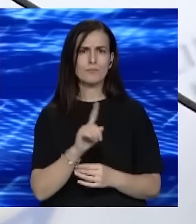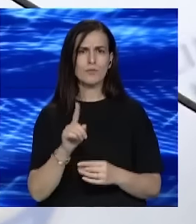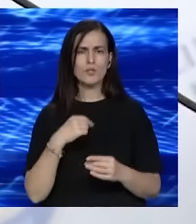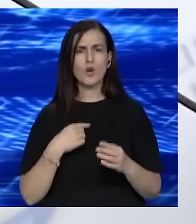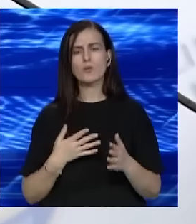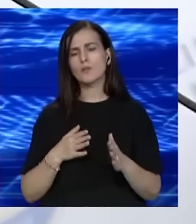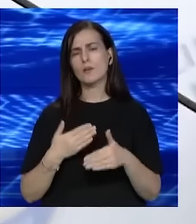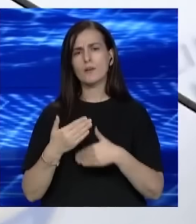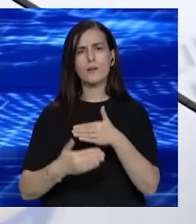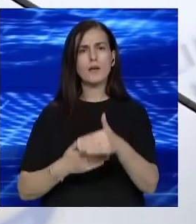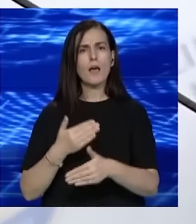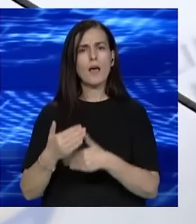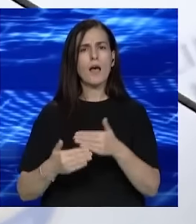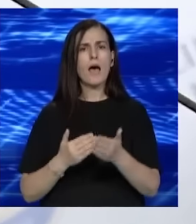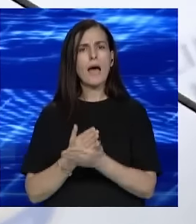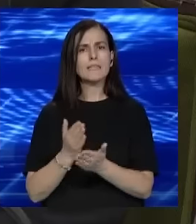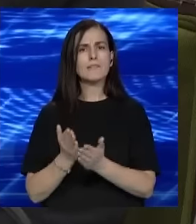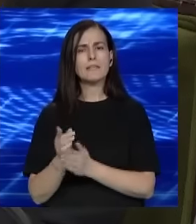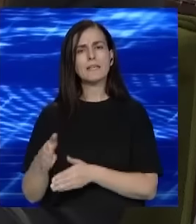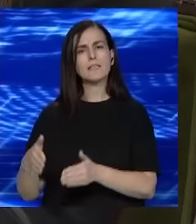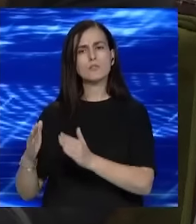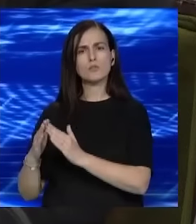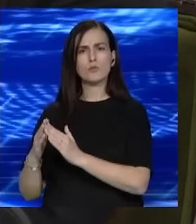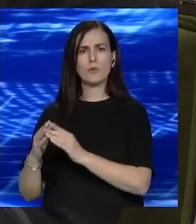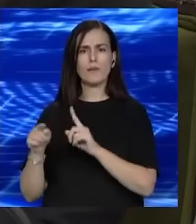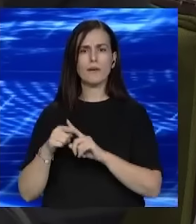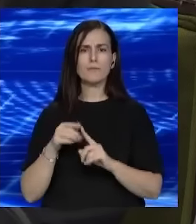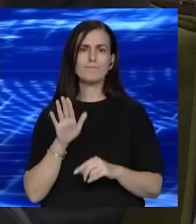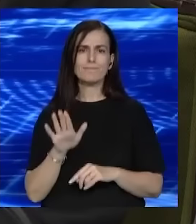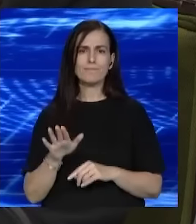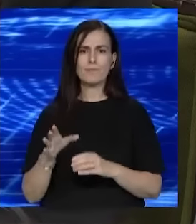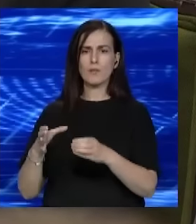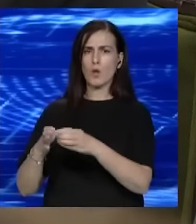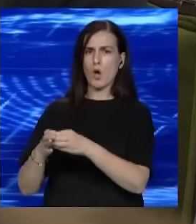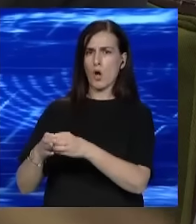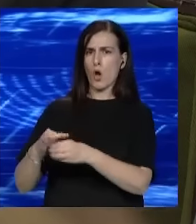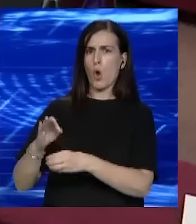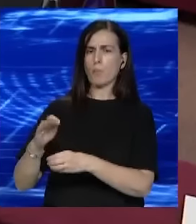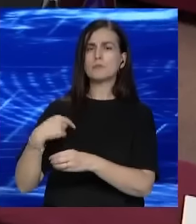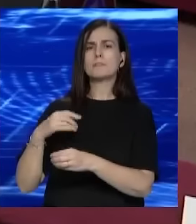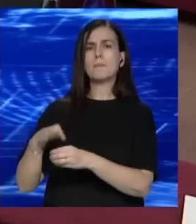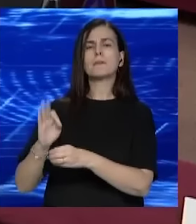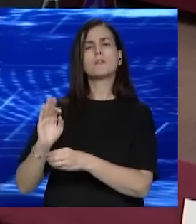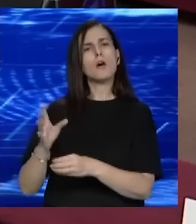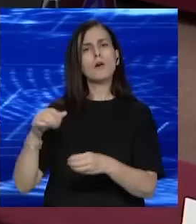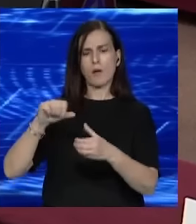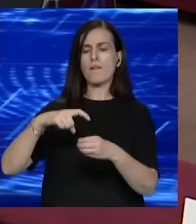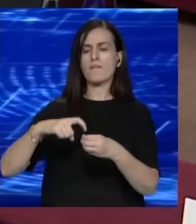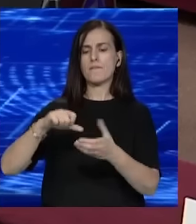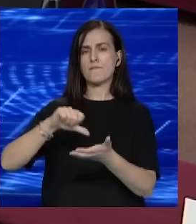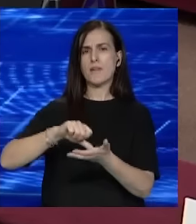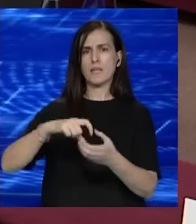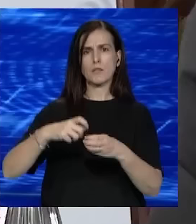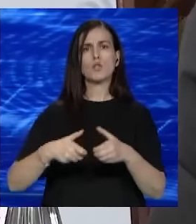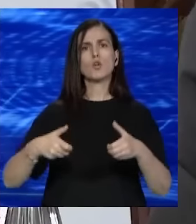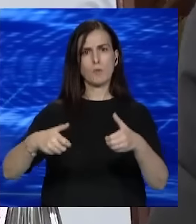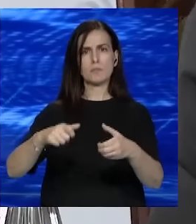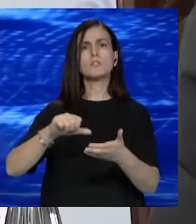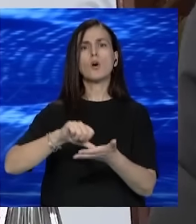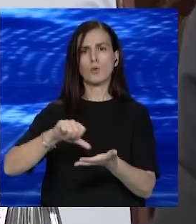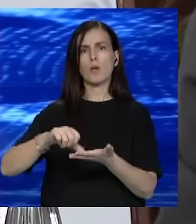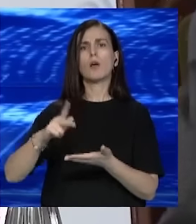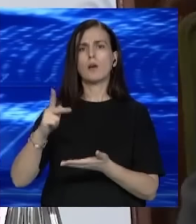në veprimtarinë e institucioneve të pavarura. Opozita të marrë vendin e saj në këto komisione. Shtetet e Bashkuara, BE-ja dhe Britania e Madhe